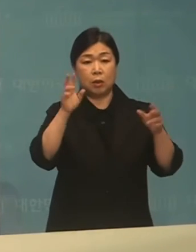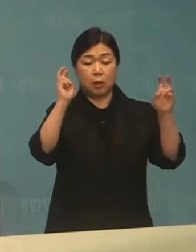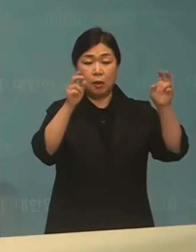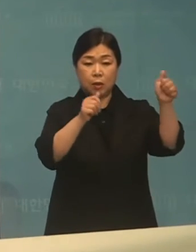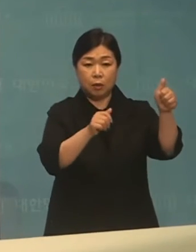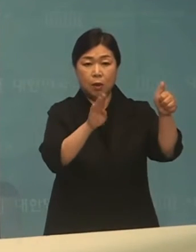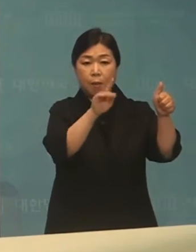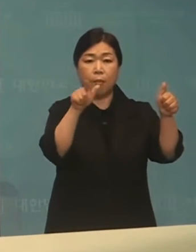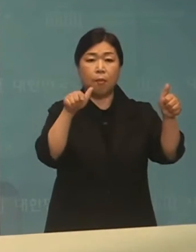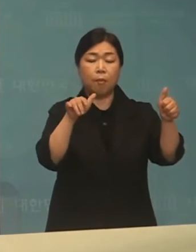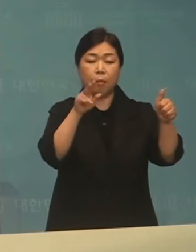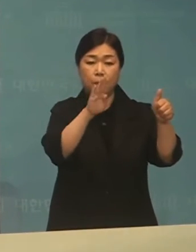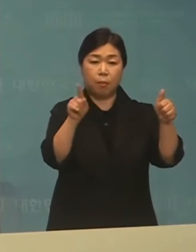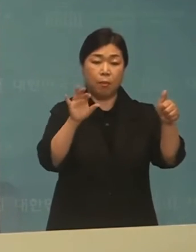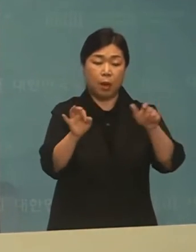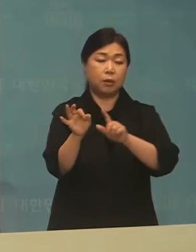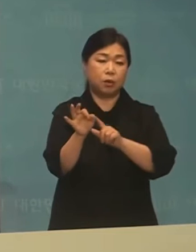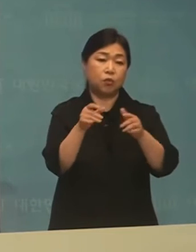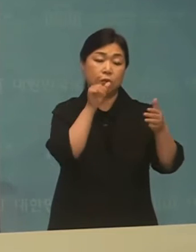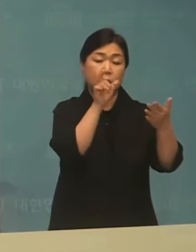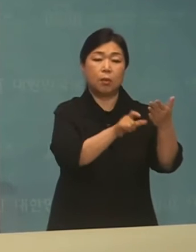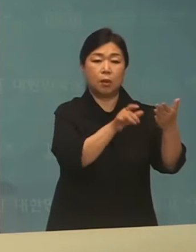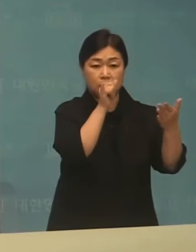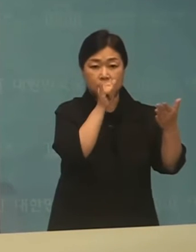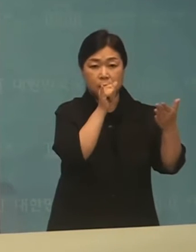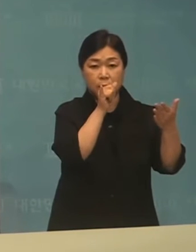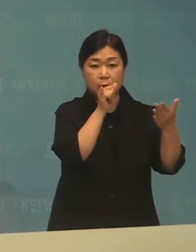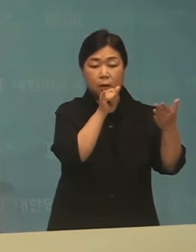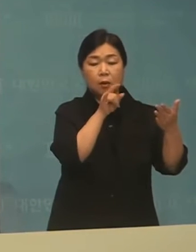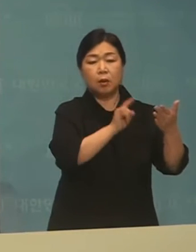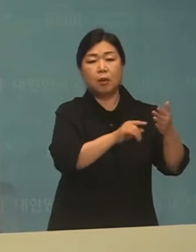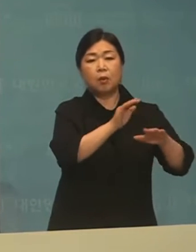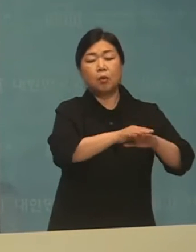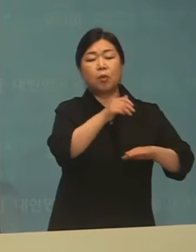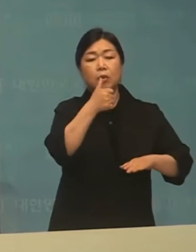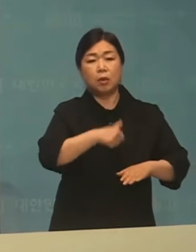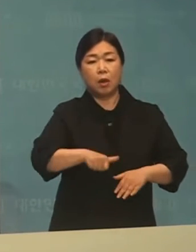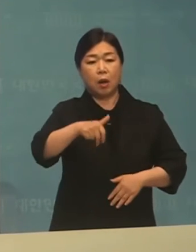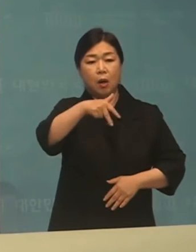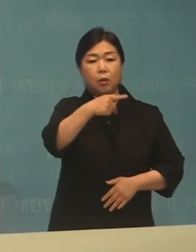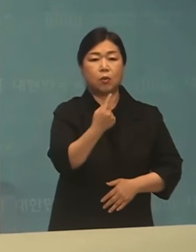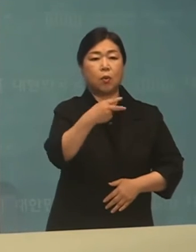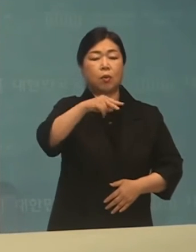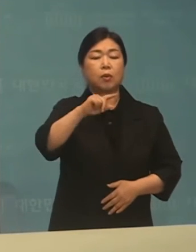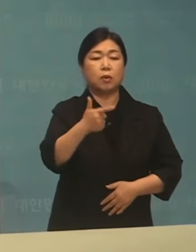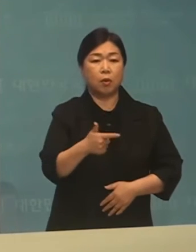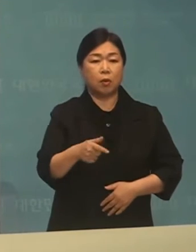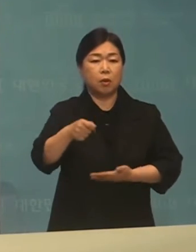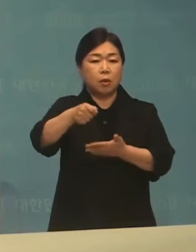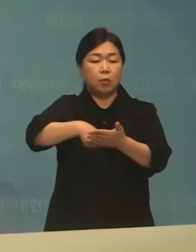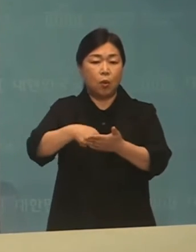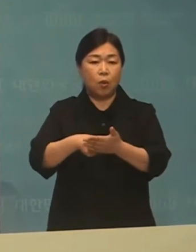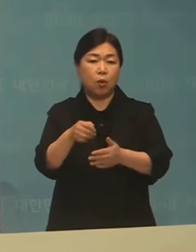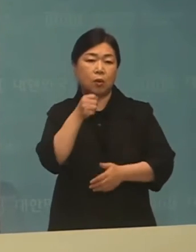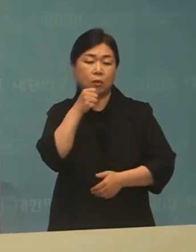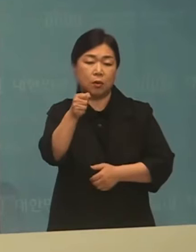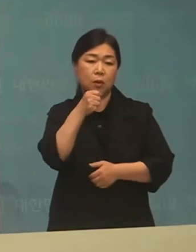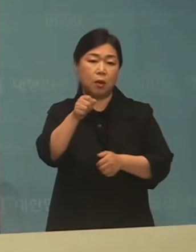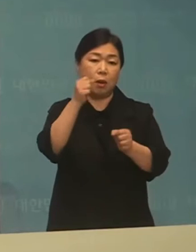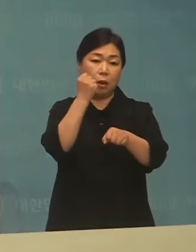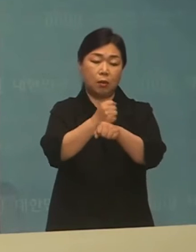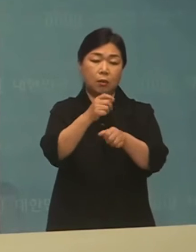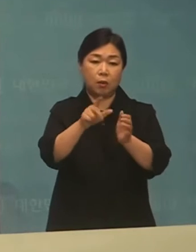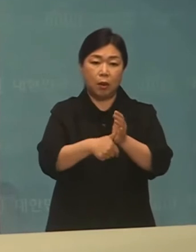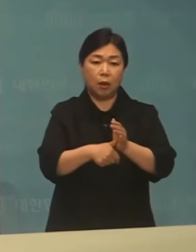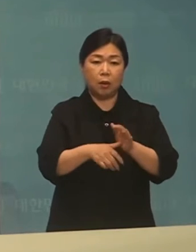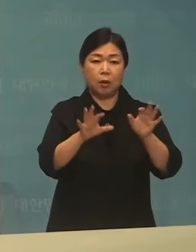이런 백번의 손자가 조선일보의 취재에 응하여 김원웅 광복회장이 국민을 분열시키고 있다고